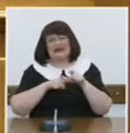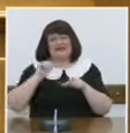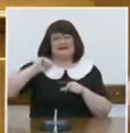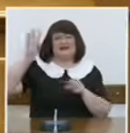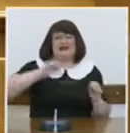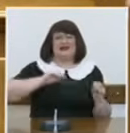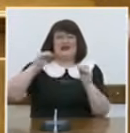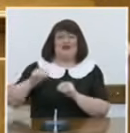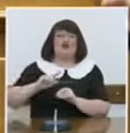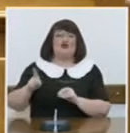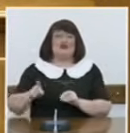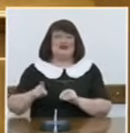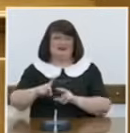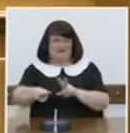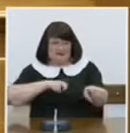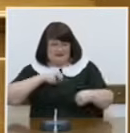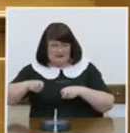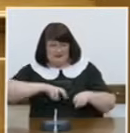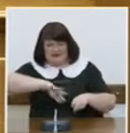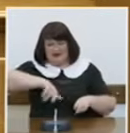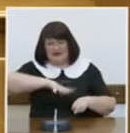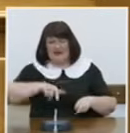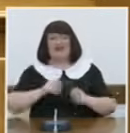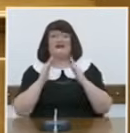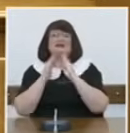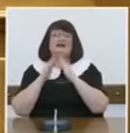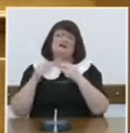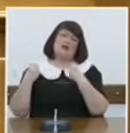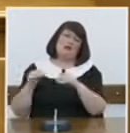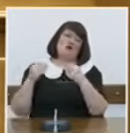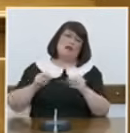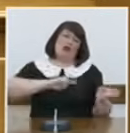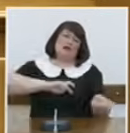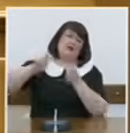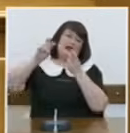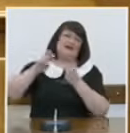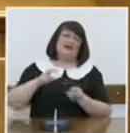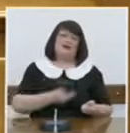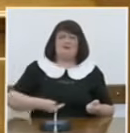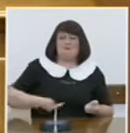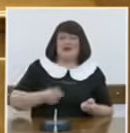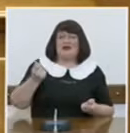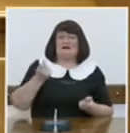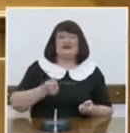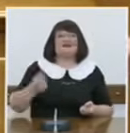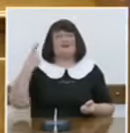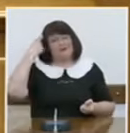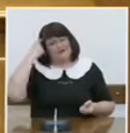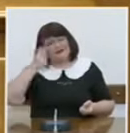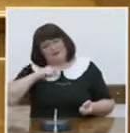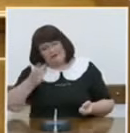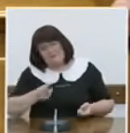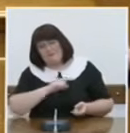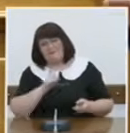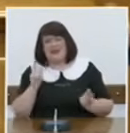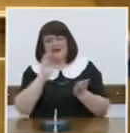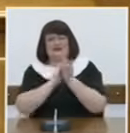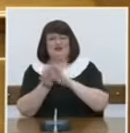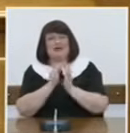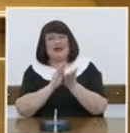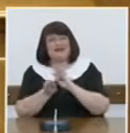τοκογλυφίες. Όχι άλλα σπίτια Ελλήνων σε ξένους. Όχι άλλους μισθούς πείνας. Όχι άλλες αυτοκτονίες. Όχι άλλες εγκληματικές συνωμοσίες κατά της